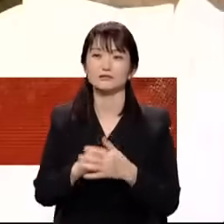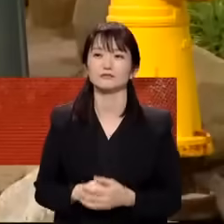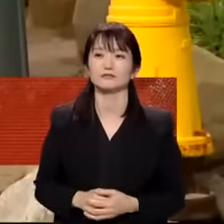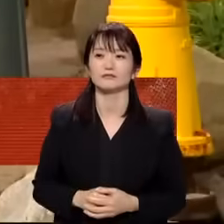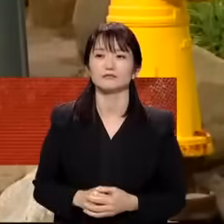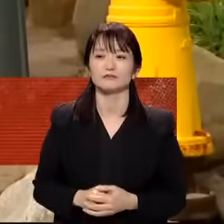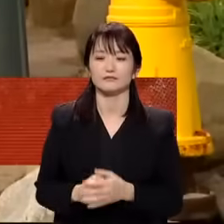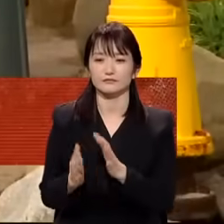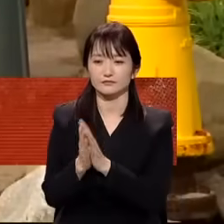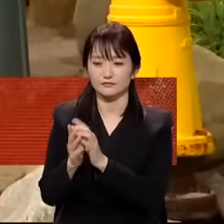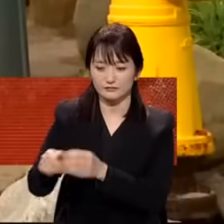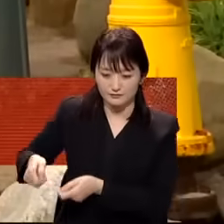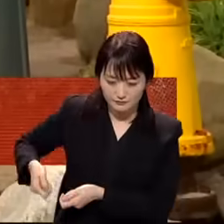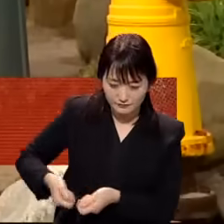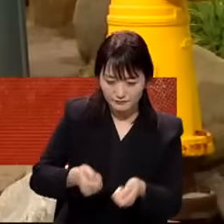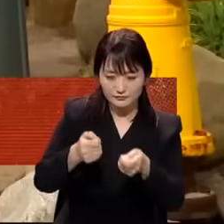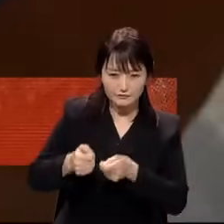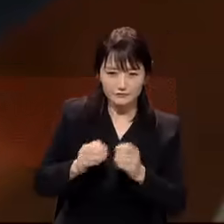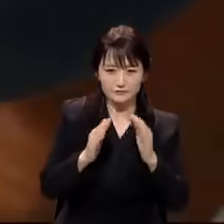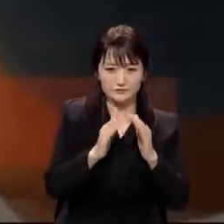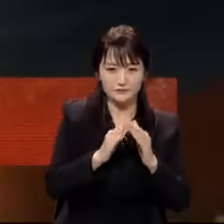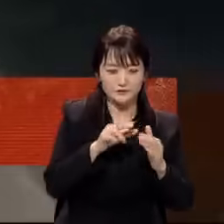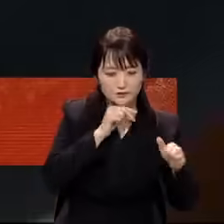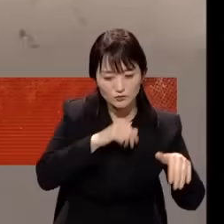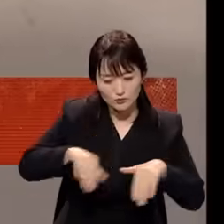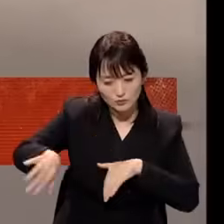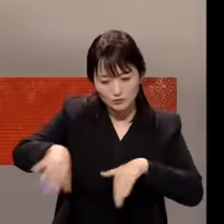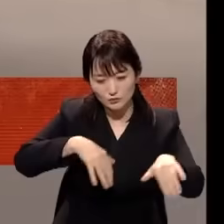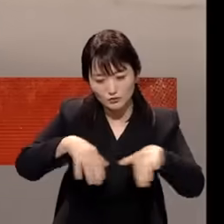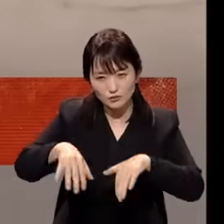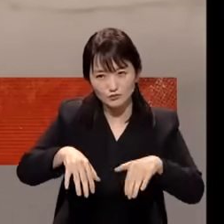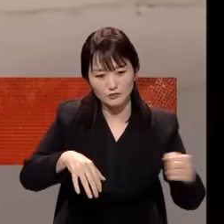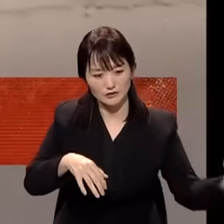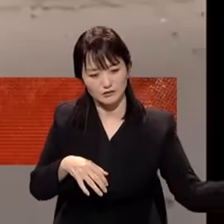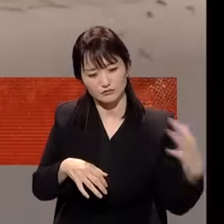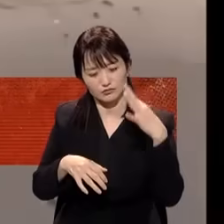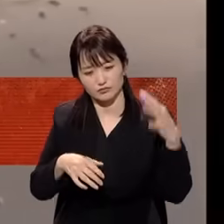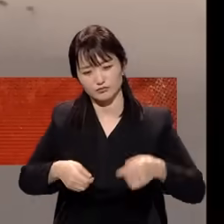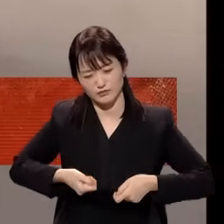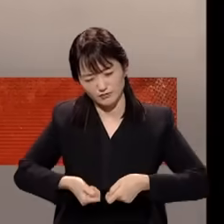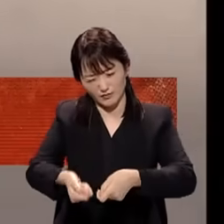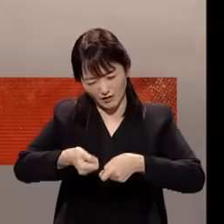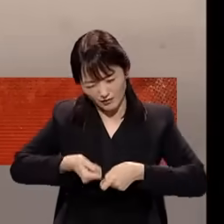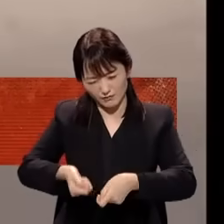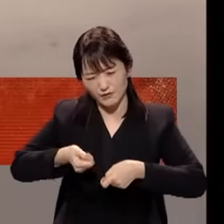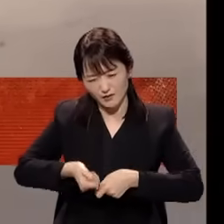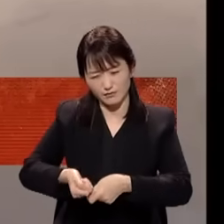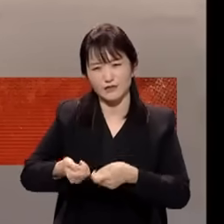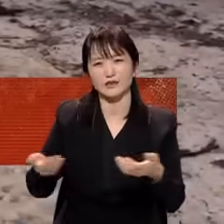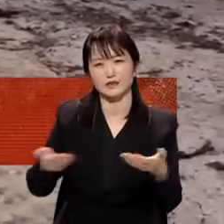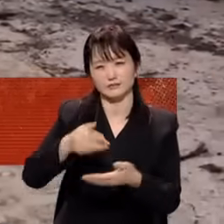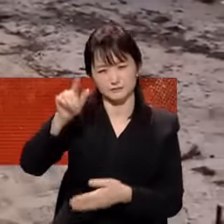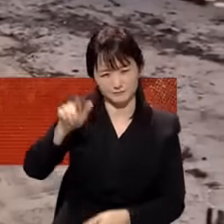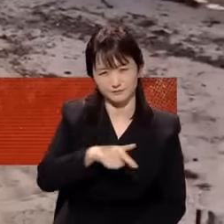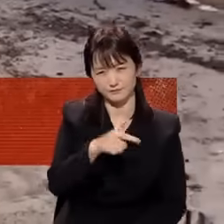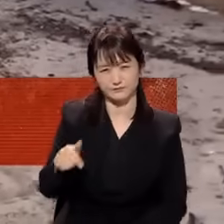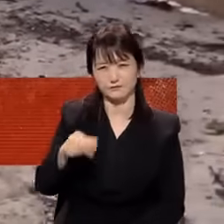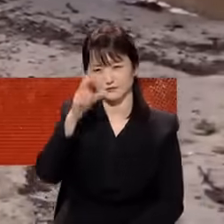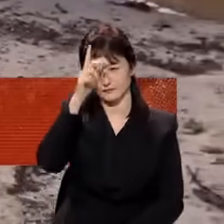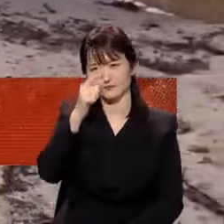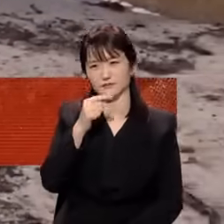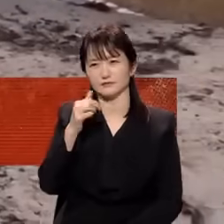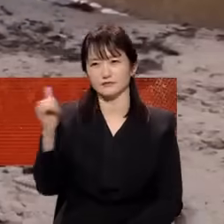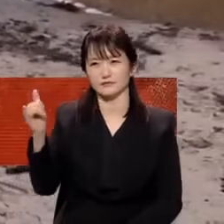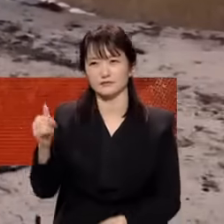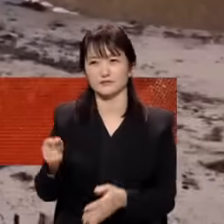직접 삽을 들고 나와서 집과 골목에 밀려들어온 흙과 거품들을 하루 종일 치워야 했습니다. 경찰과 소방당국도